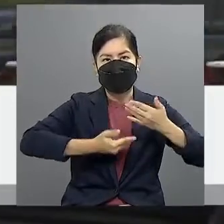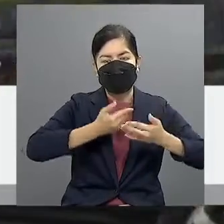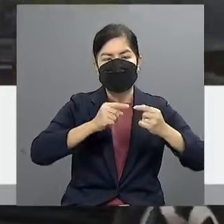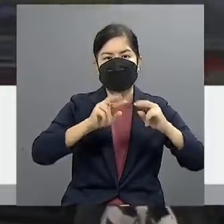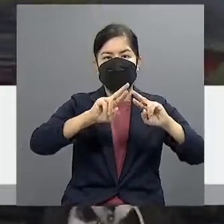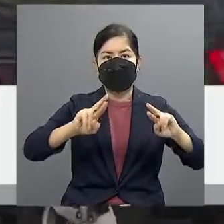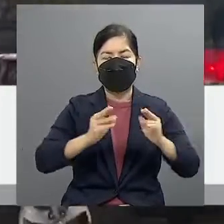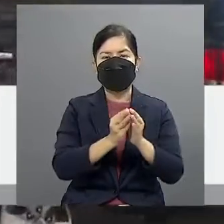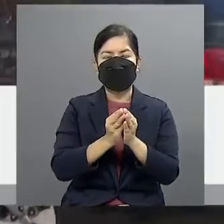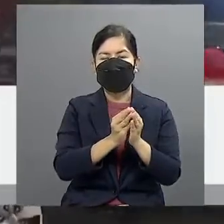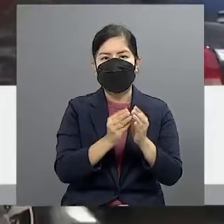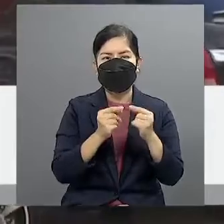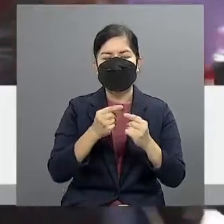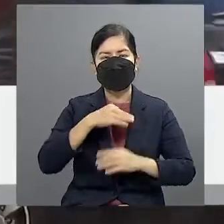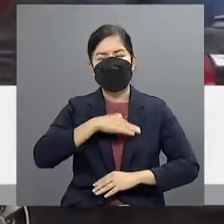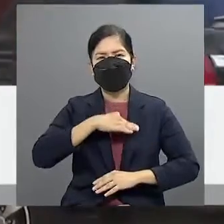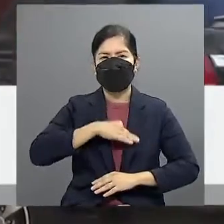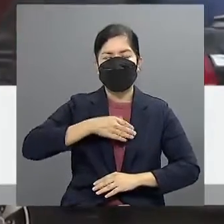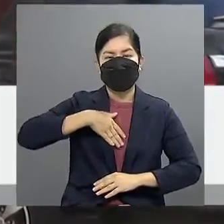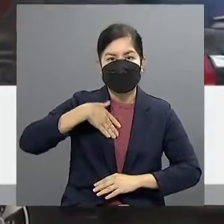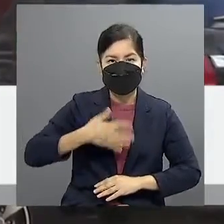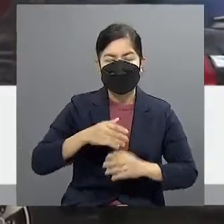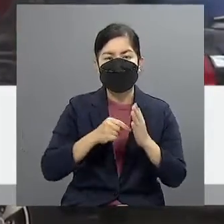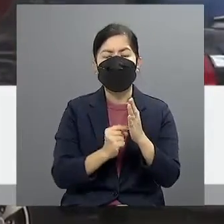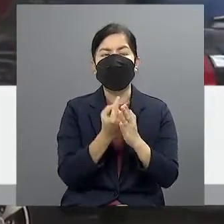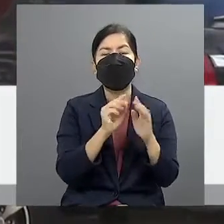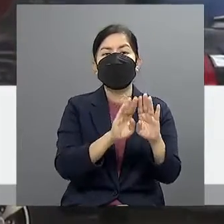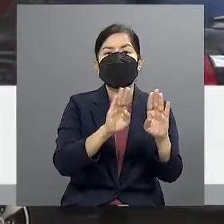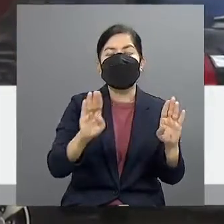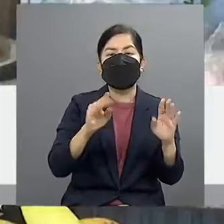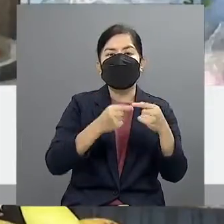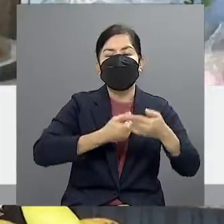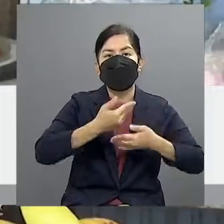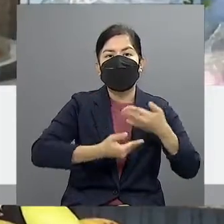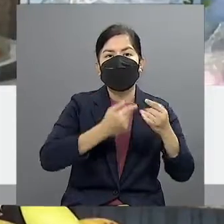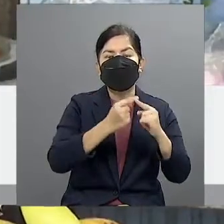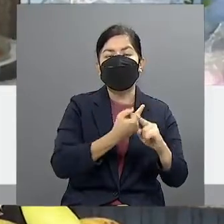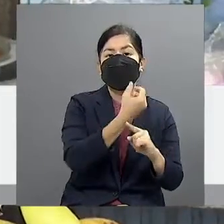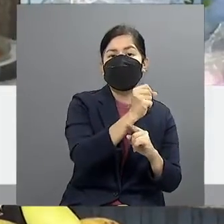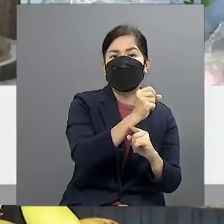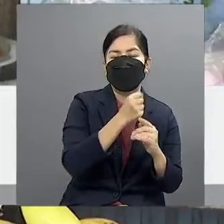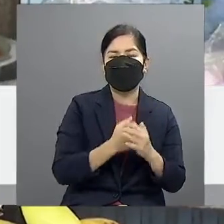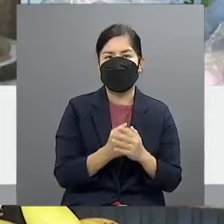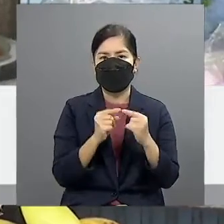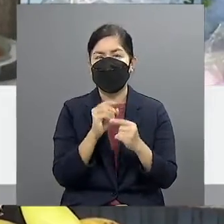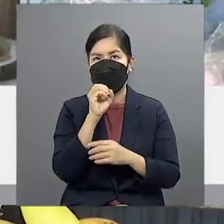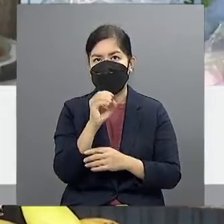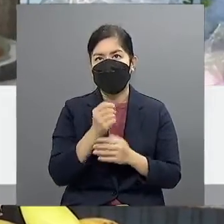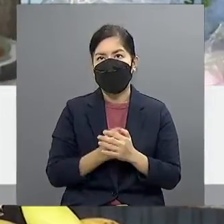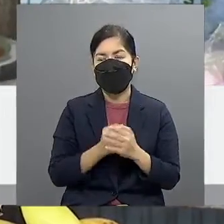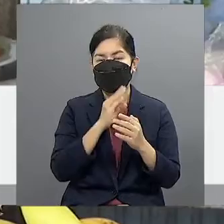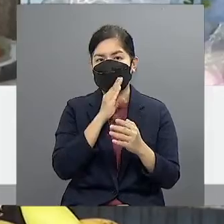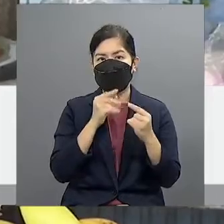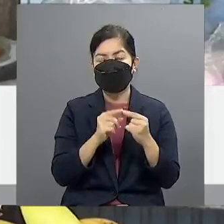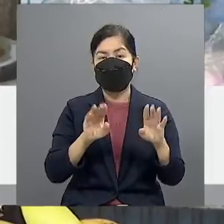ต้นเดือนตุลาคมที่ผ่านมาบางส่วนนะคะก็บอกว่าจะลงทุนเตรียมสต๊อกสินค้าเอาไว้หากมีการล็อกดาวน์อีกครั้